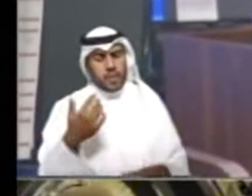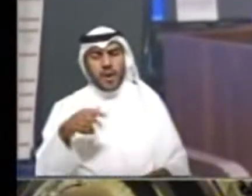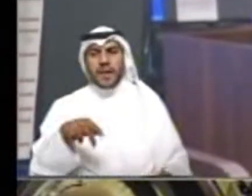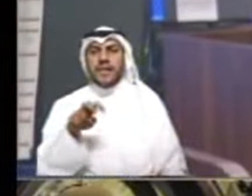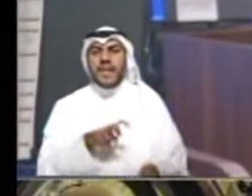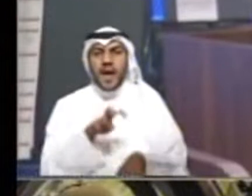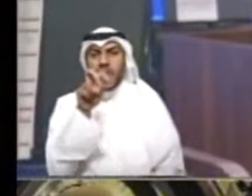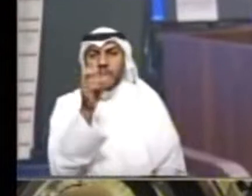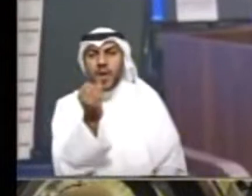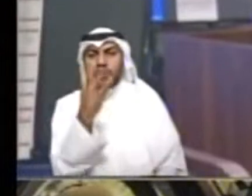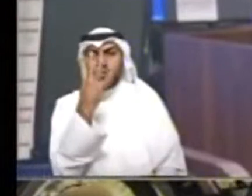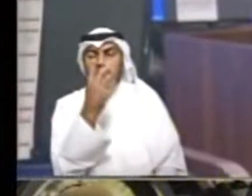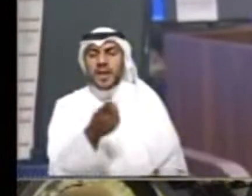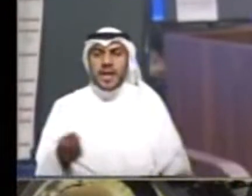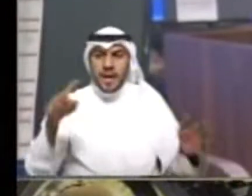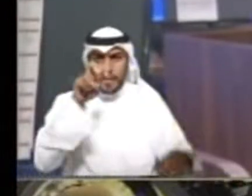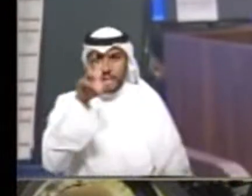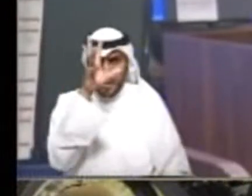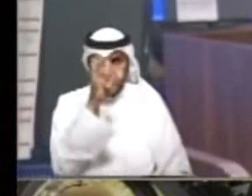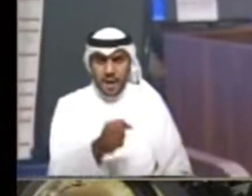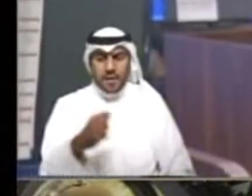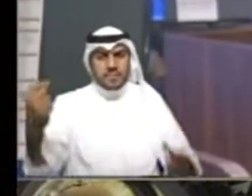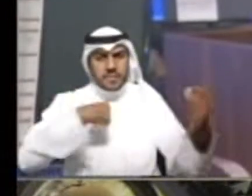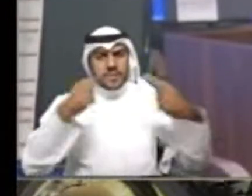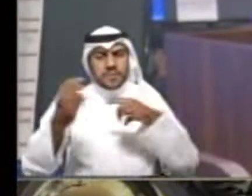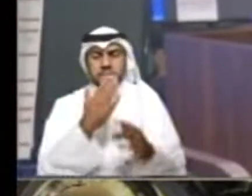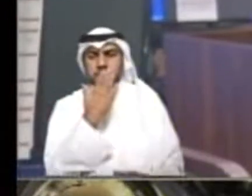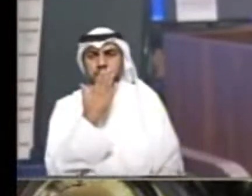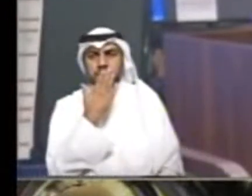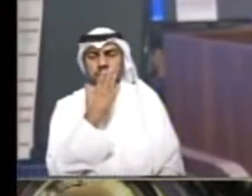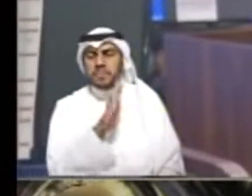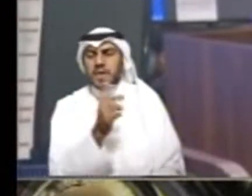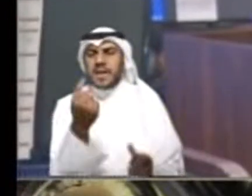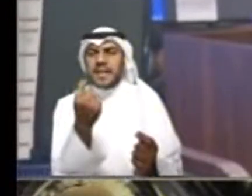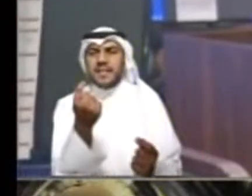صباحا إلى الساعة 8 مساء 85 حادث،